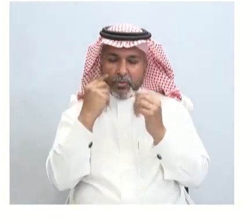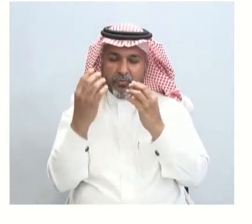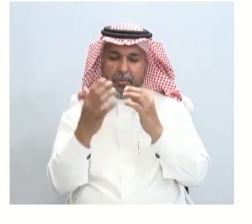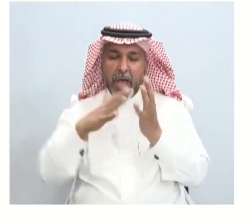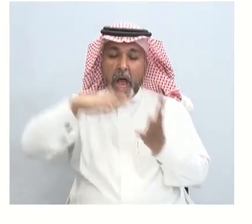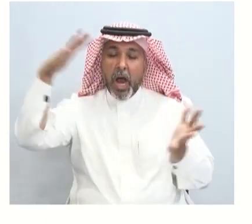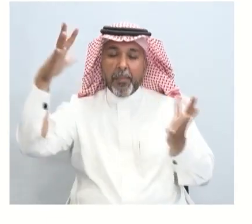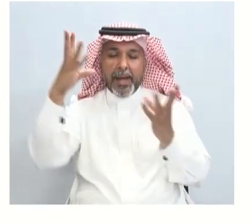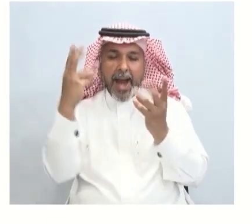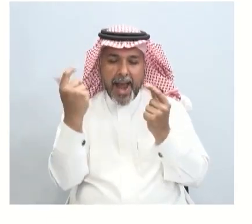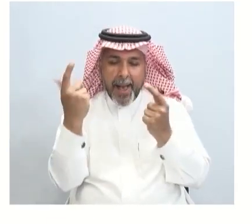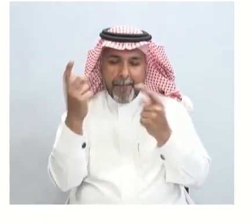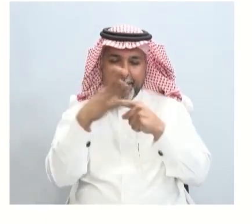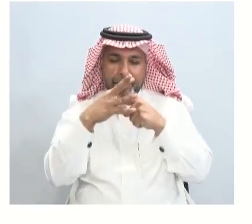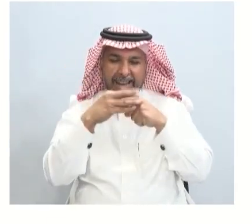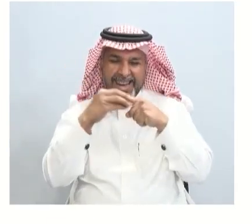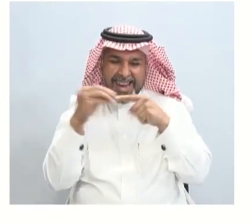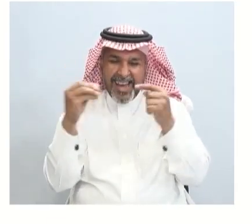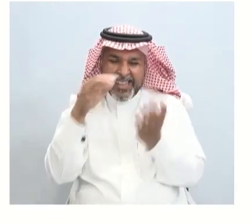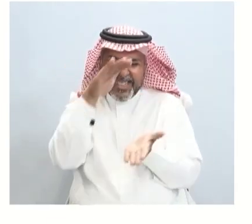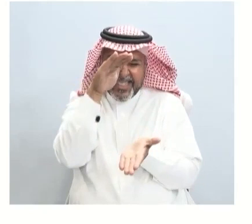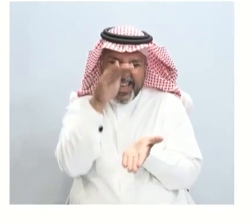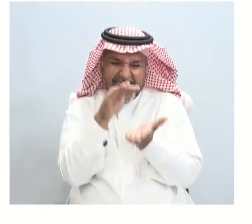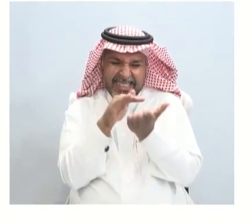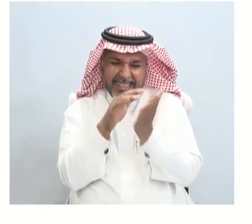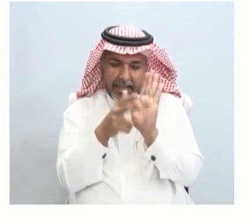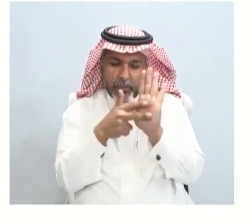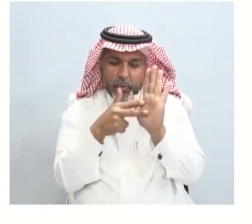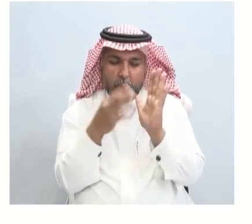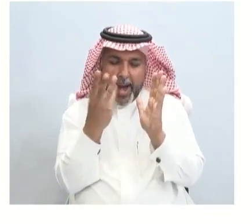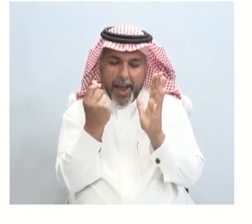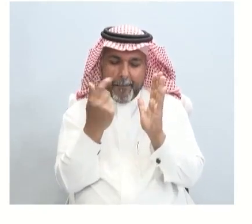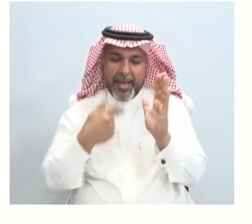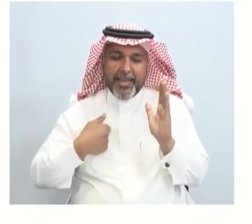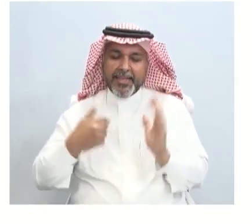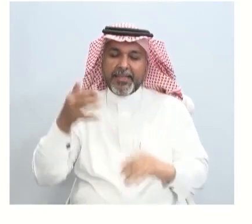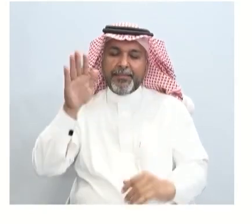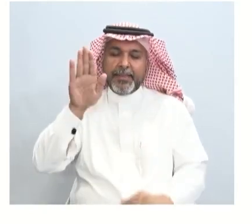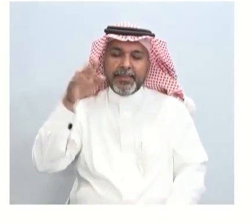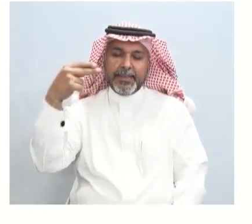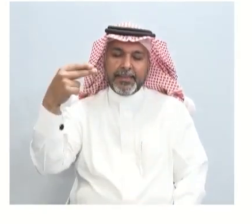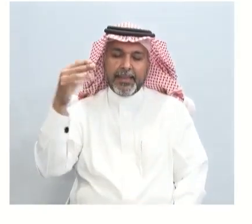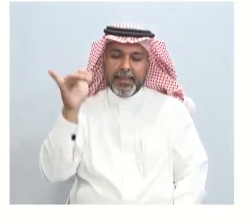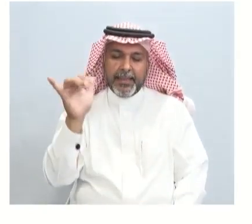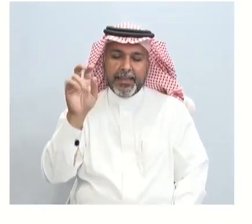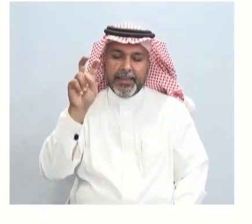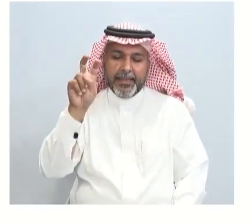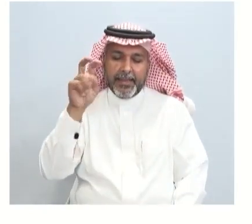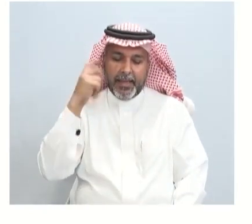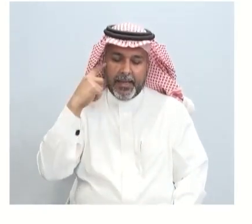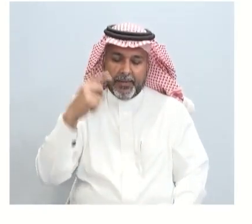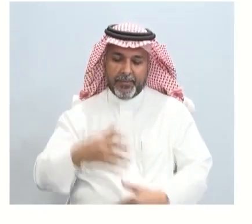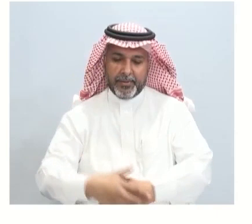الارتفاع يساوي كم لانه هو قال لك ابغى نصف الفرق او نصف الارتفاع هذا فبالتالي نصف الاثنين يساوي كم يساوي واحد